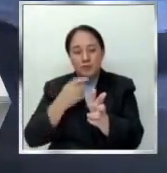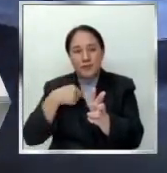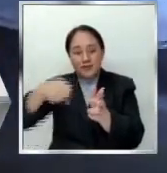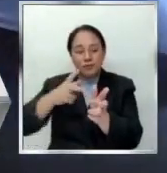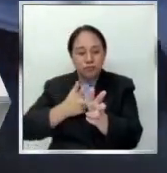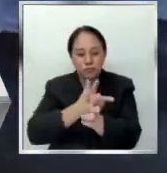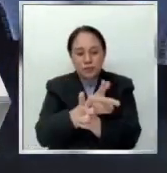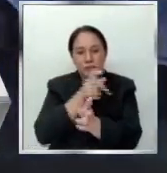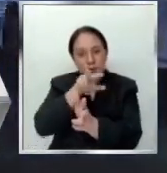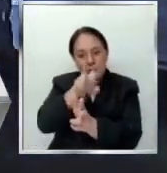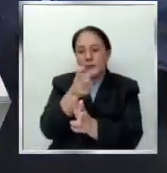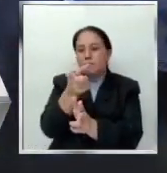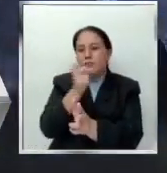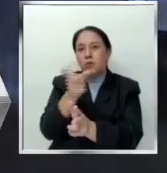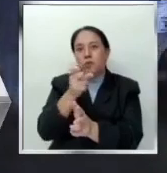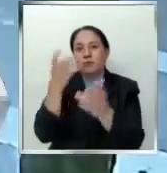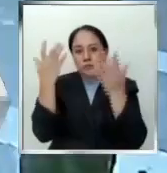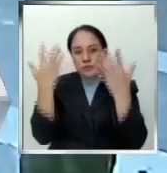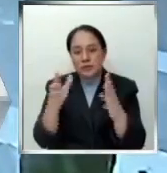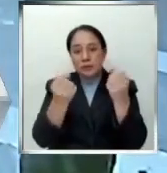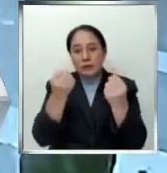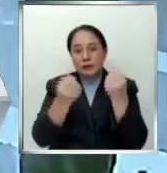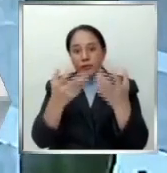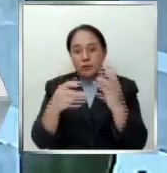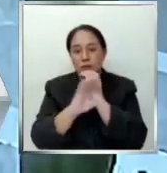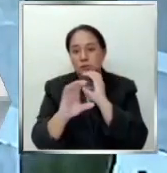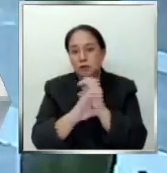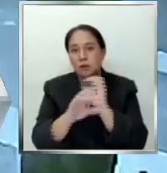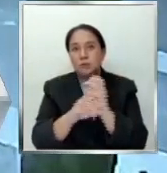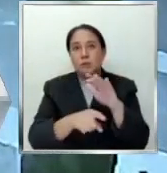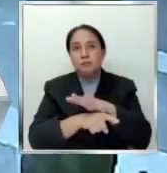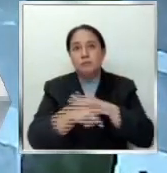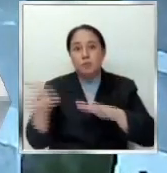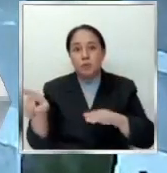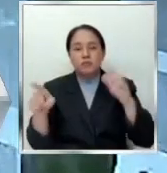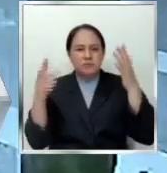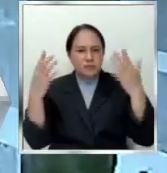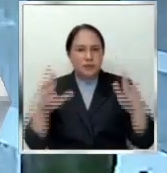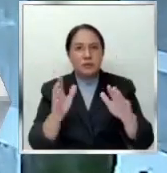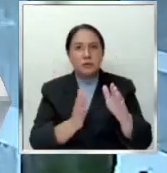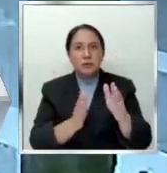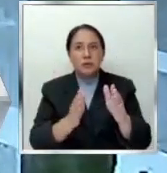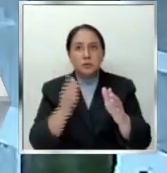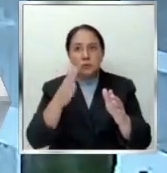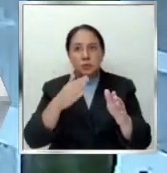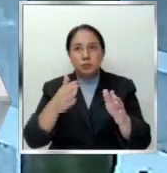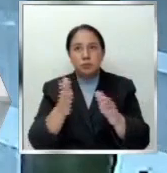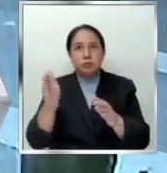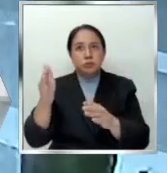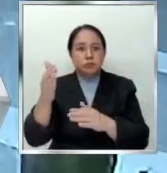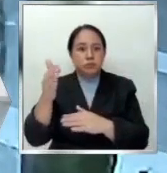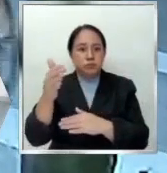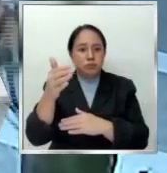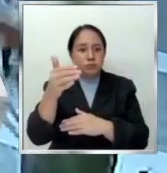pero pinagbabaril na pala ng rider ang driver ng pickup. Agad naman tumakas ang gunman, napayuter naman ang pickup at humarurot palayo.